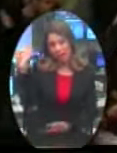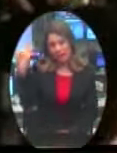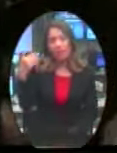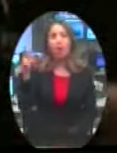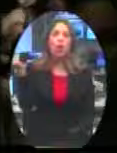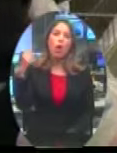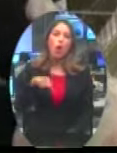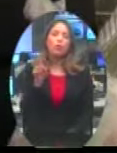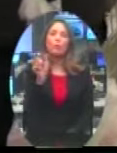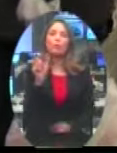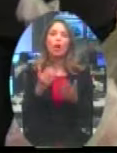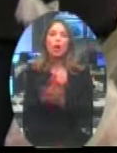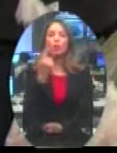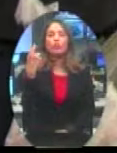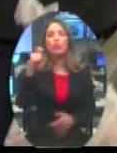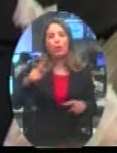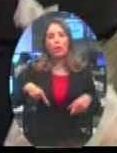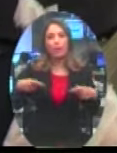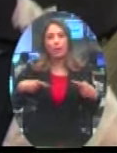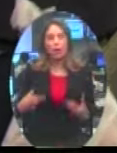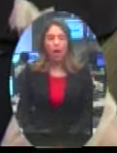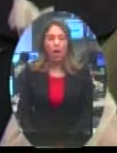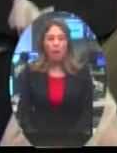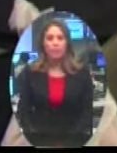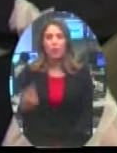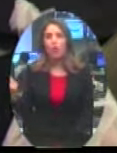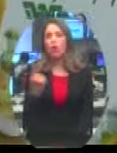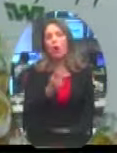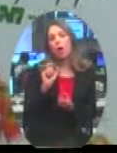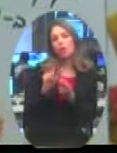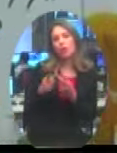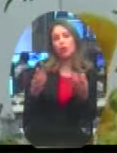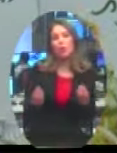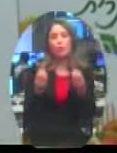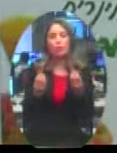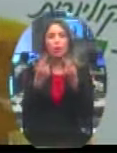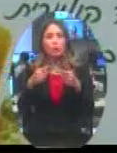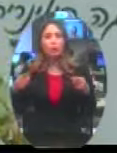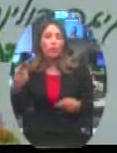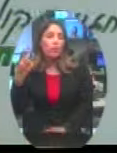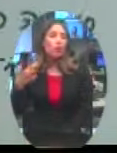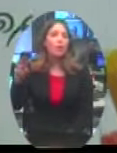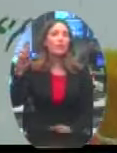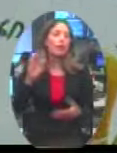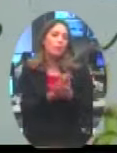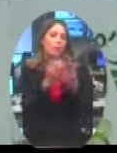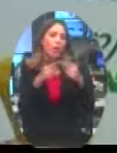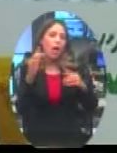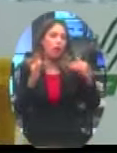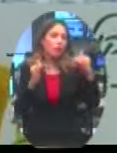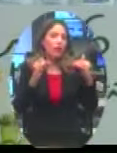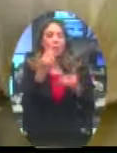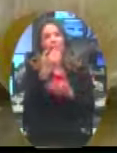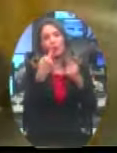המחיה. העובדה שכל אחד ואחד מאיתנו משלם על מוצרים שונים הרבה יותר מעמיתינו האזרחים במדינות אחרות